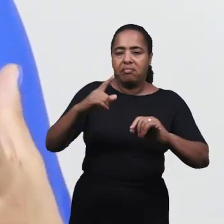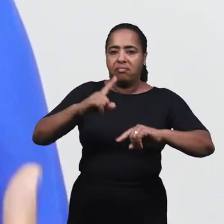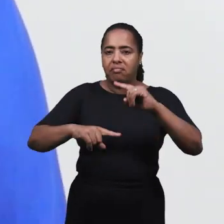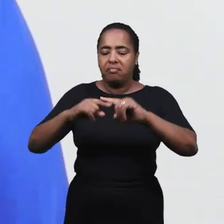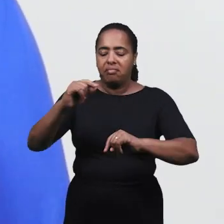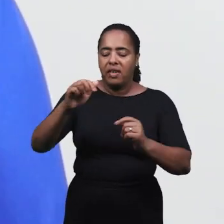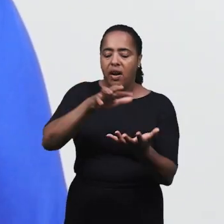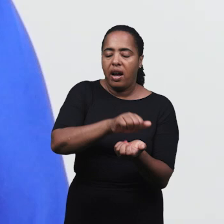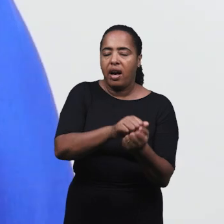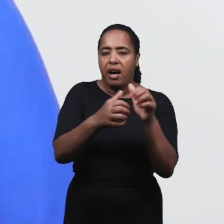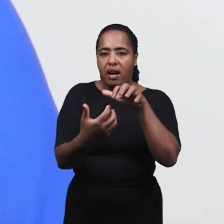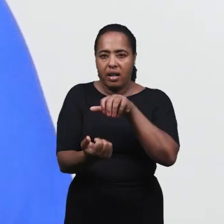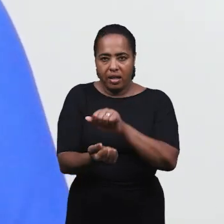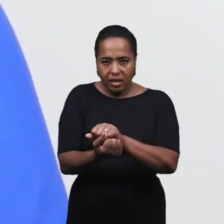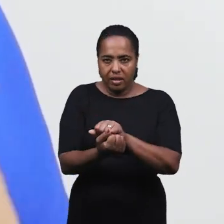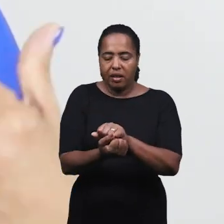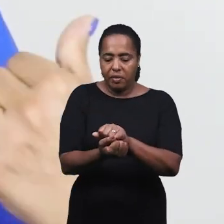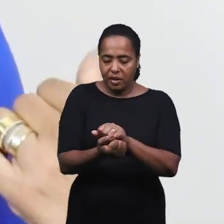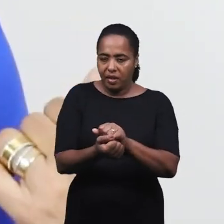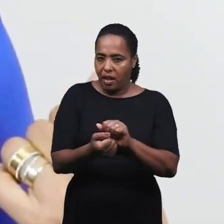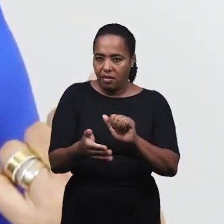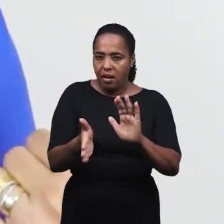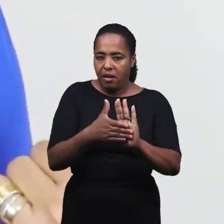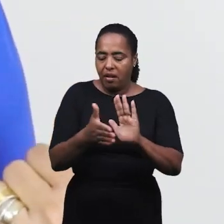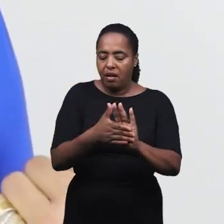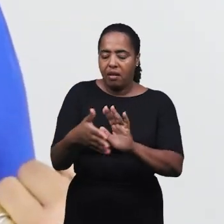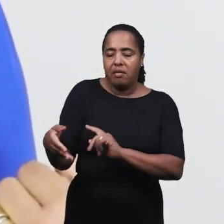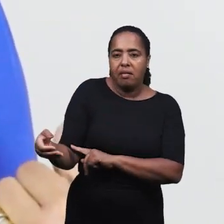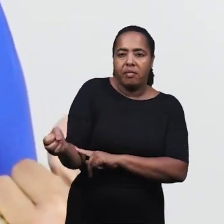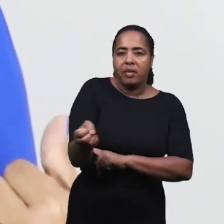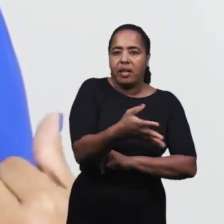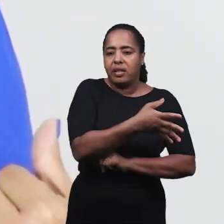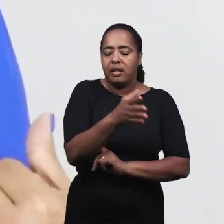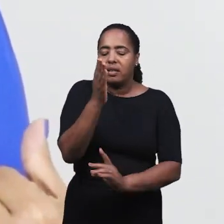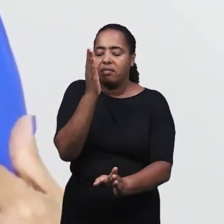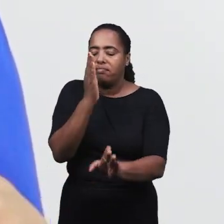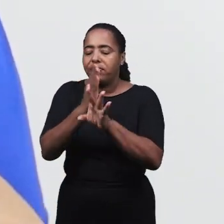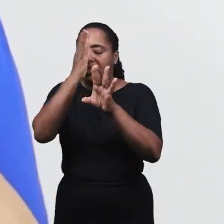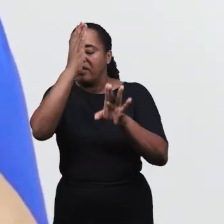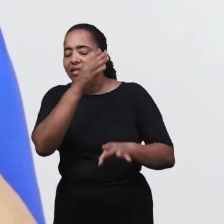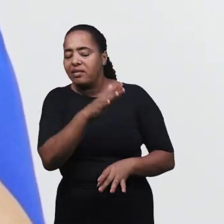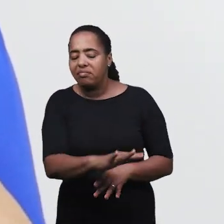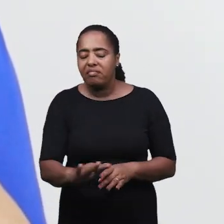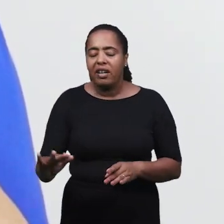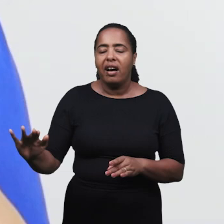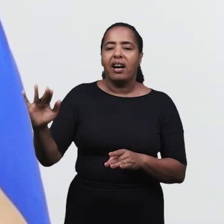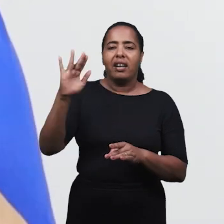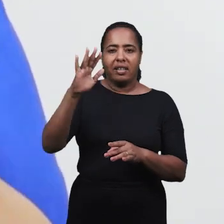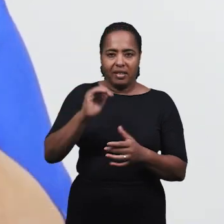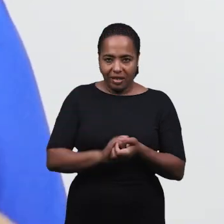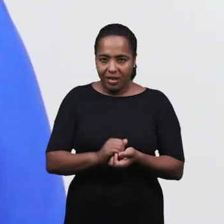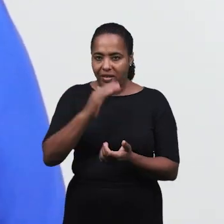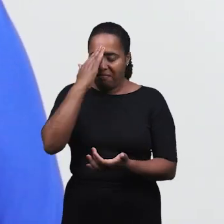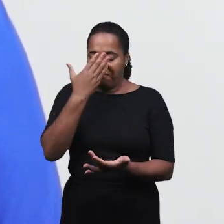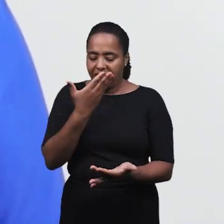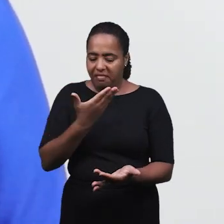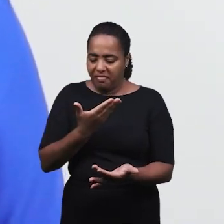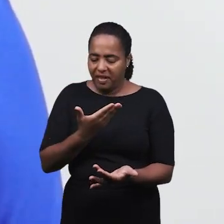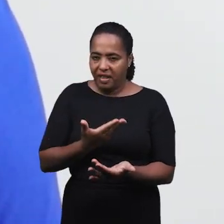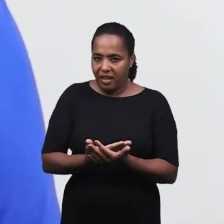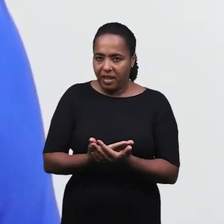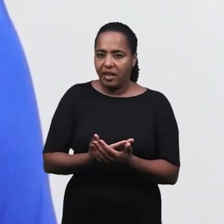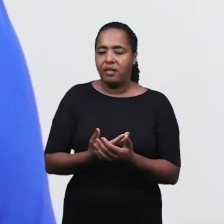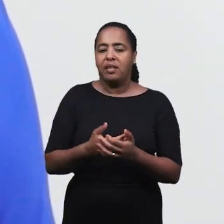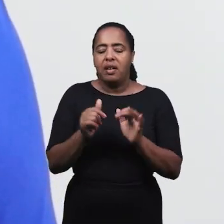d'un matériel adapté déjà dans ces nouvelles propositions quand nous identifions ces enfants. Nous